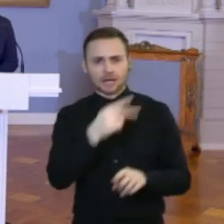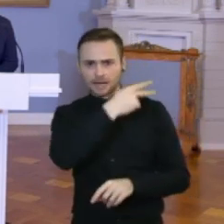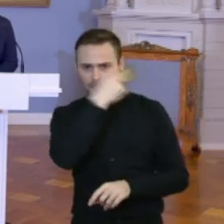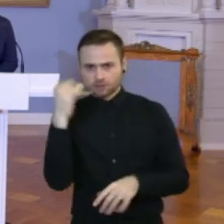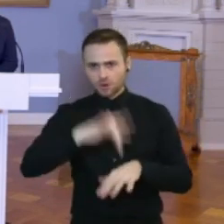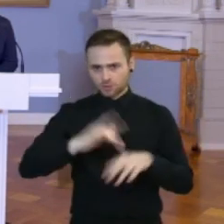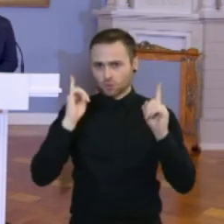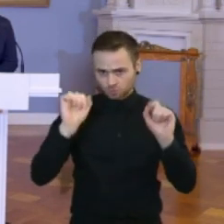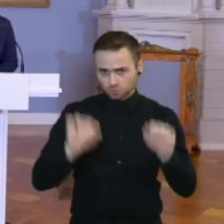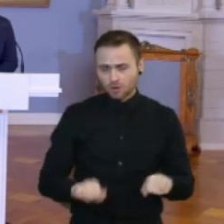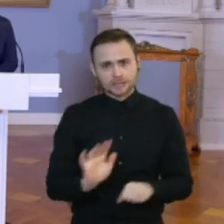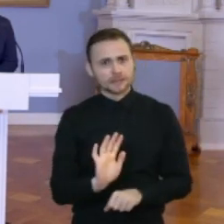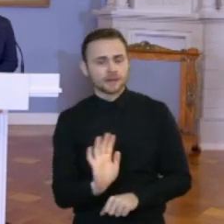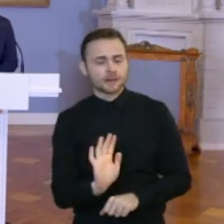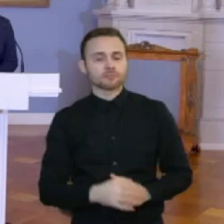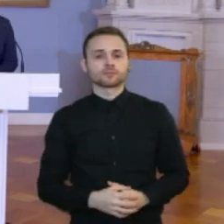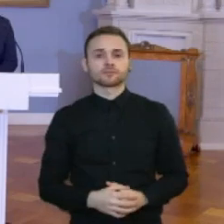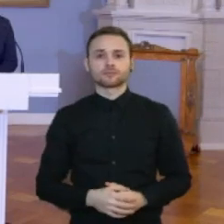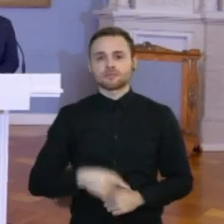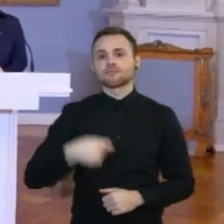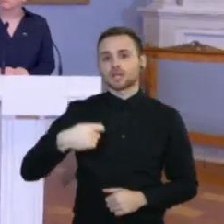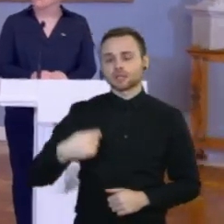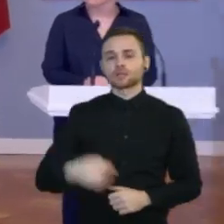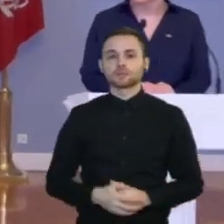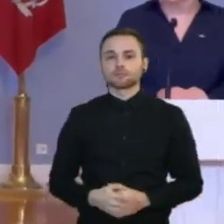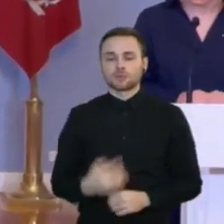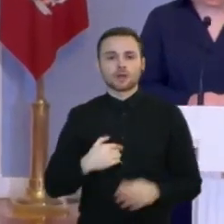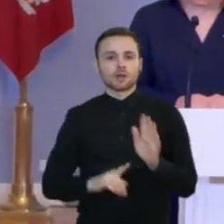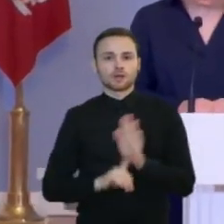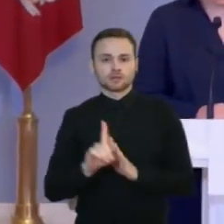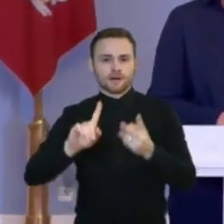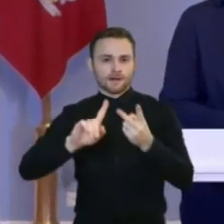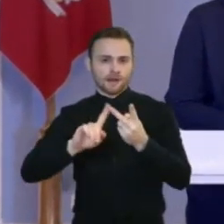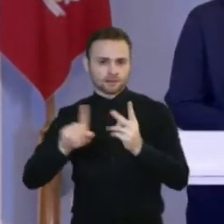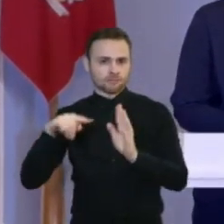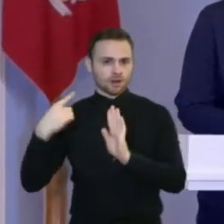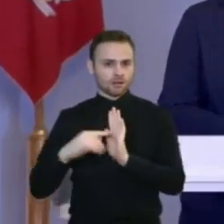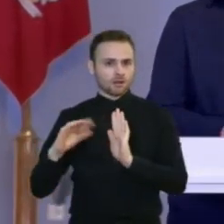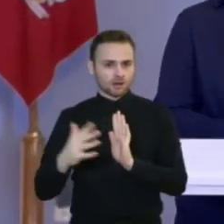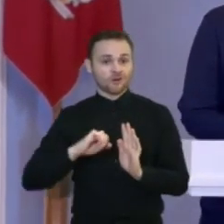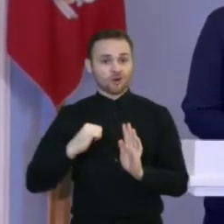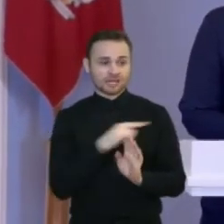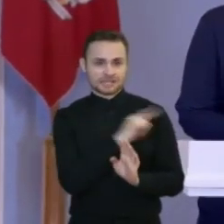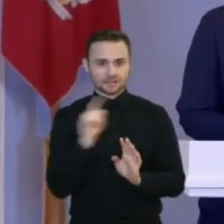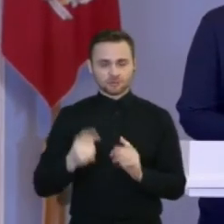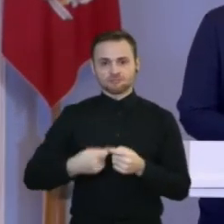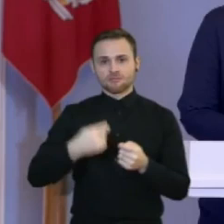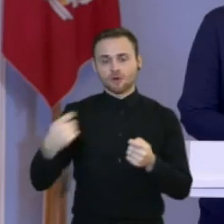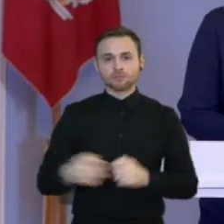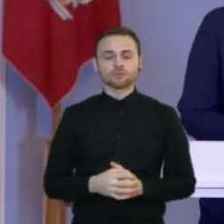saugi? Tai aš pradėsiu nuo antrosios klausimo pusės, kolegos prates. Mes kelsime